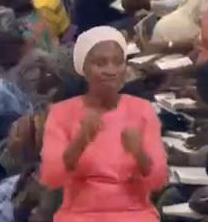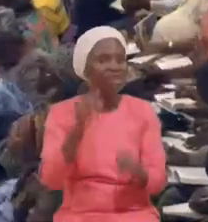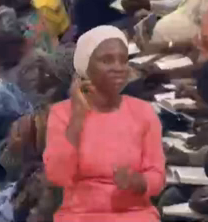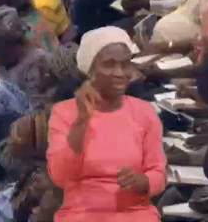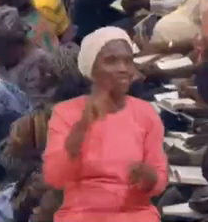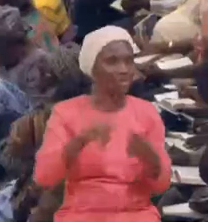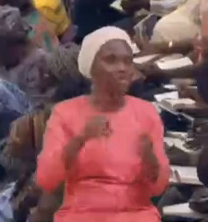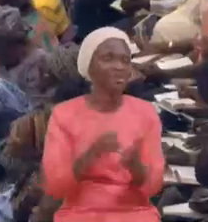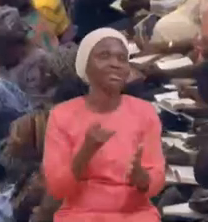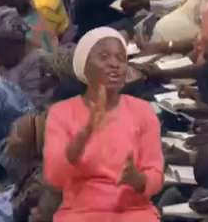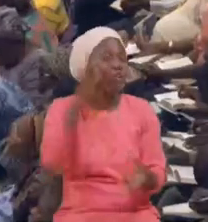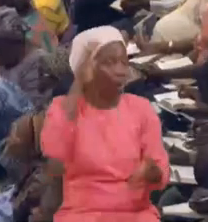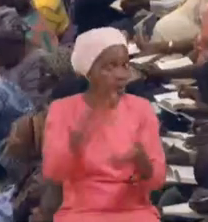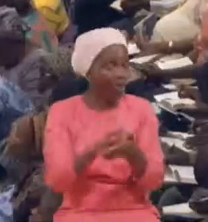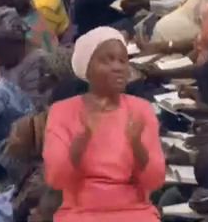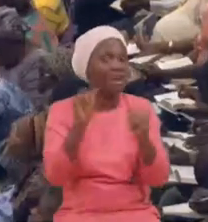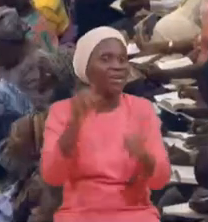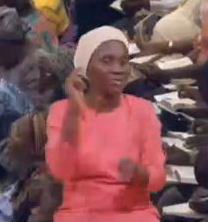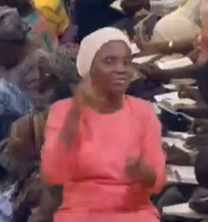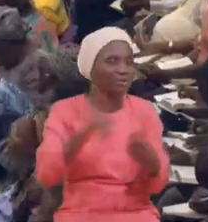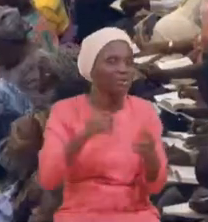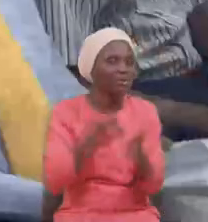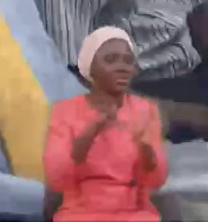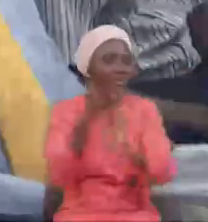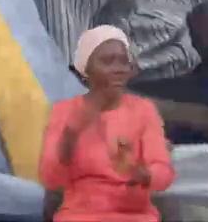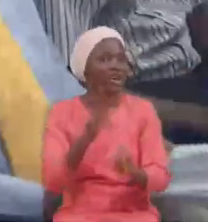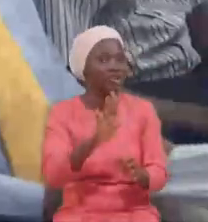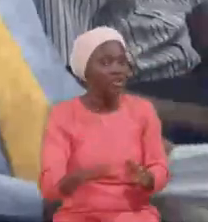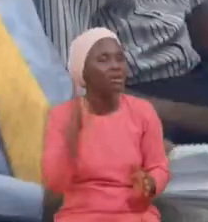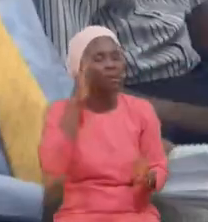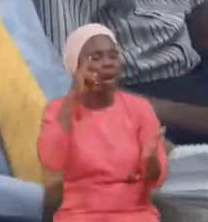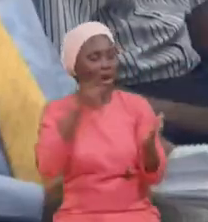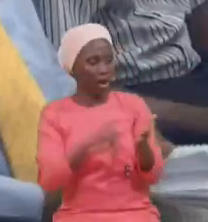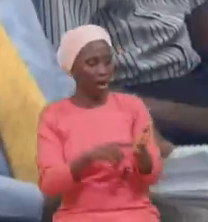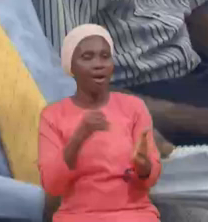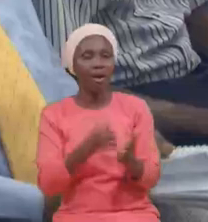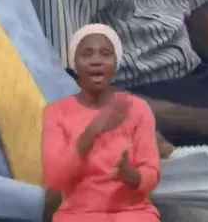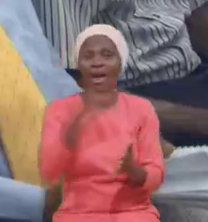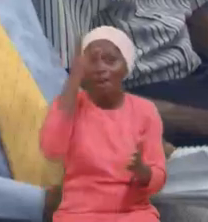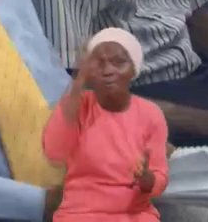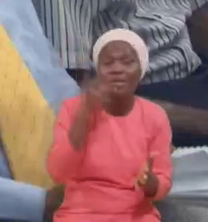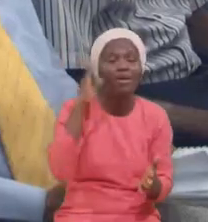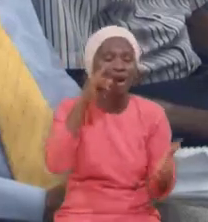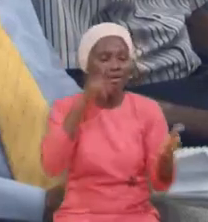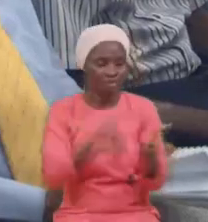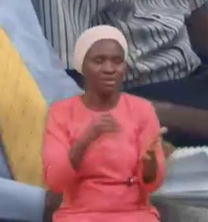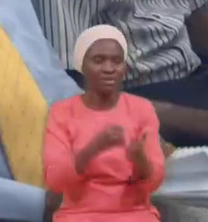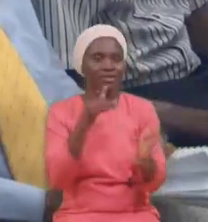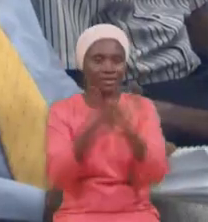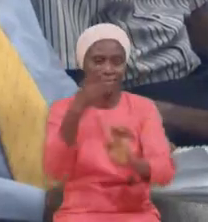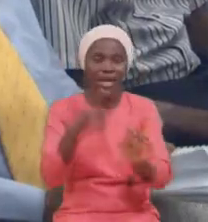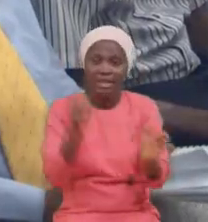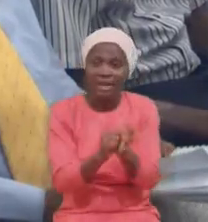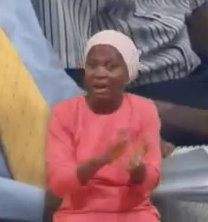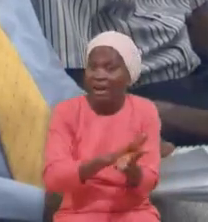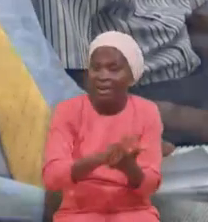en témoigner. Votre mari peut le dire. Vos enfants vont le remarquer. Vos parents vont le remarquer que